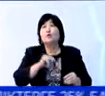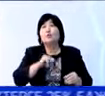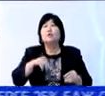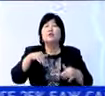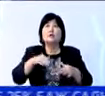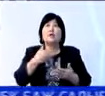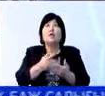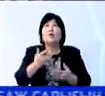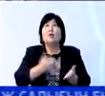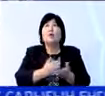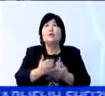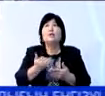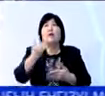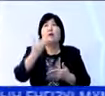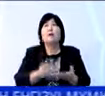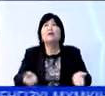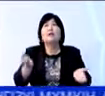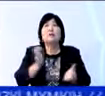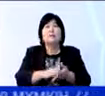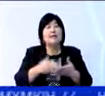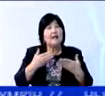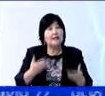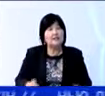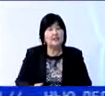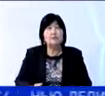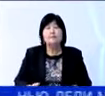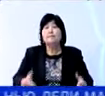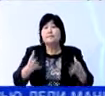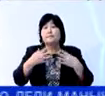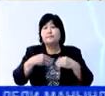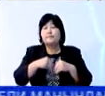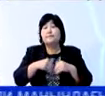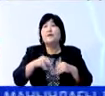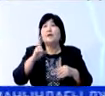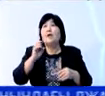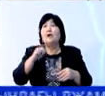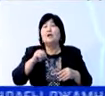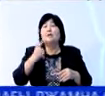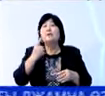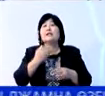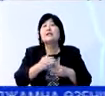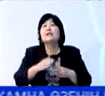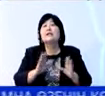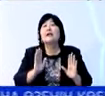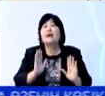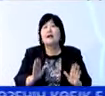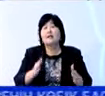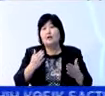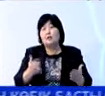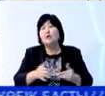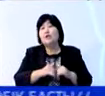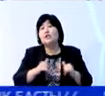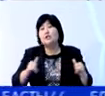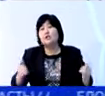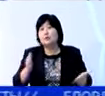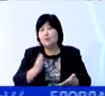берді. Бұл бағыттағы бағдарламалармен таныстырды. Отбасылық карта ол бір тетігі ғана ол. Олар үнемі жетілдіріп отырылады.